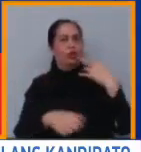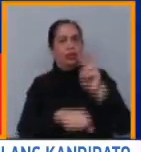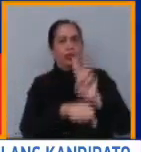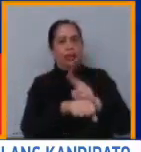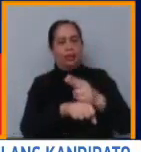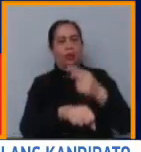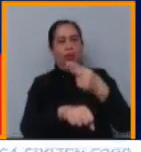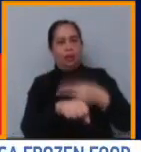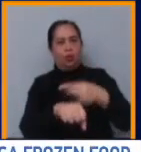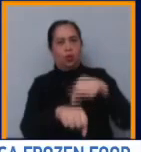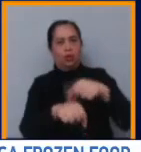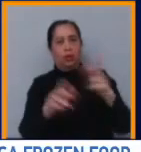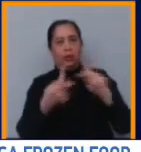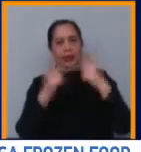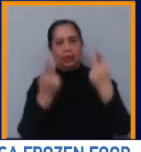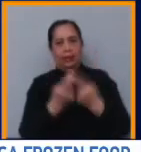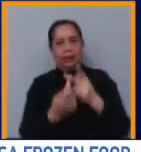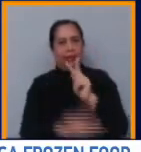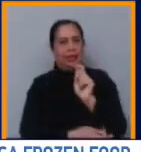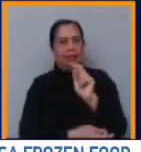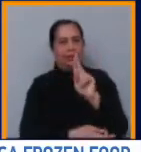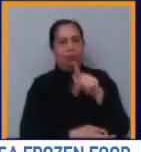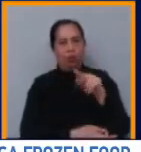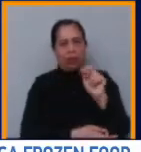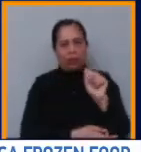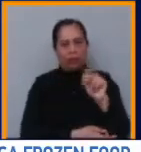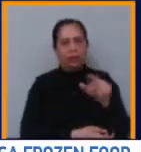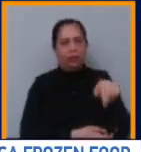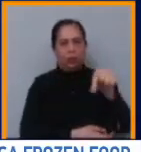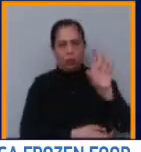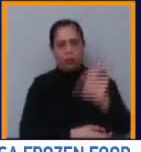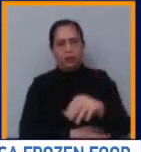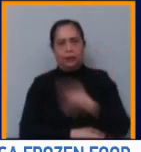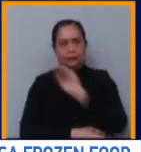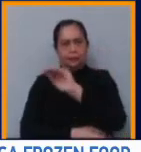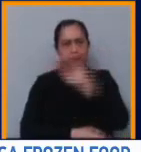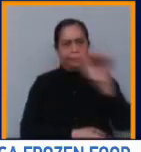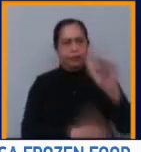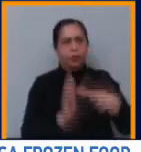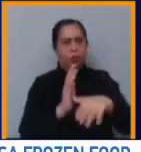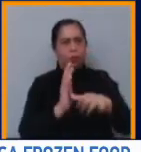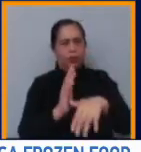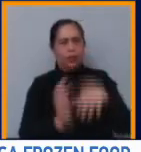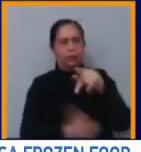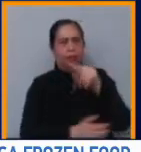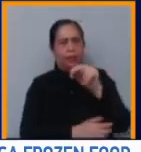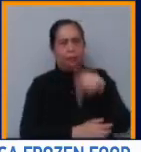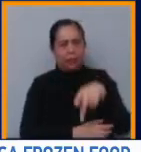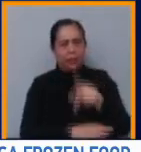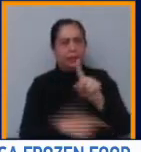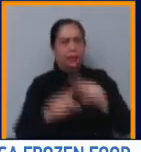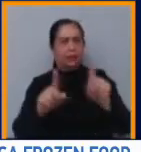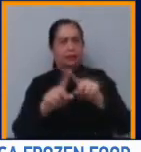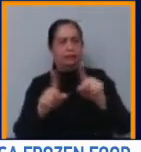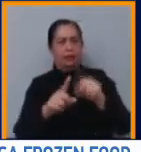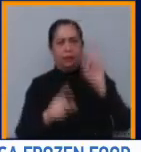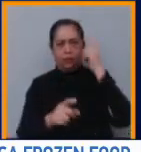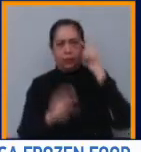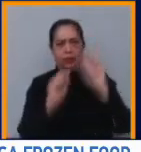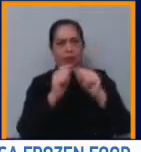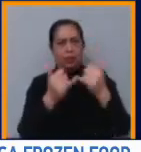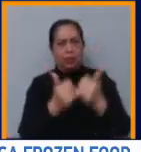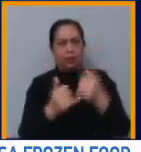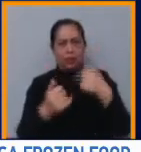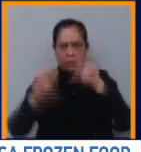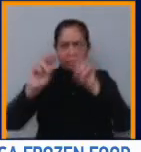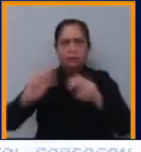Avenue. Sa isang pahayag, nanawagan si Pangilinan sa COMELEC, PNP at iba pang sangay ng gobyerno na imbestigahan ito